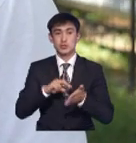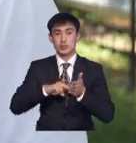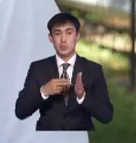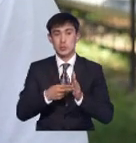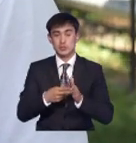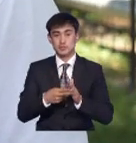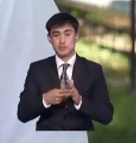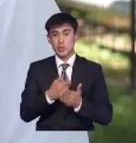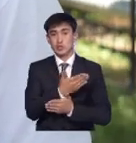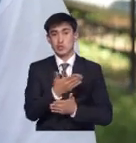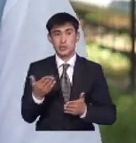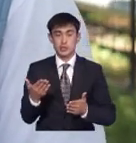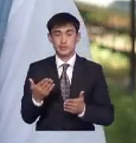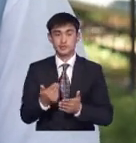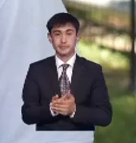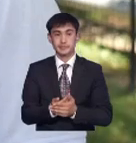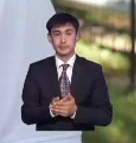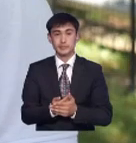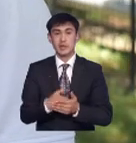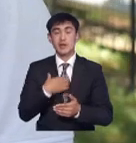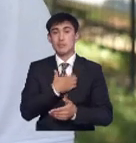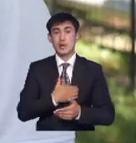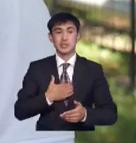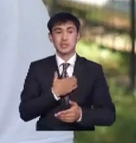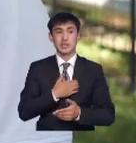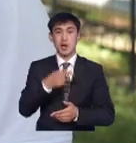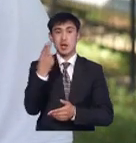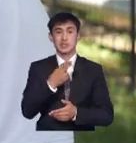жоспарланып, соның ішінде ең маңыздысы